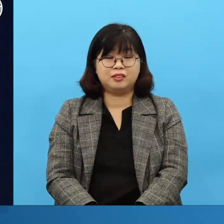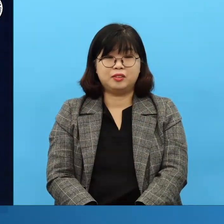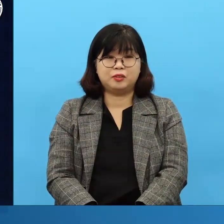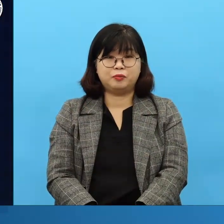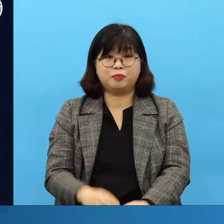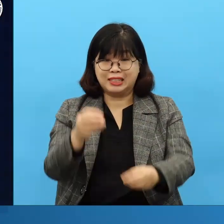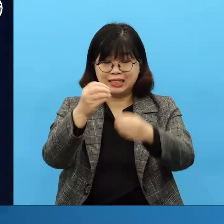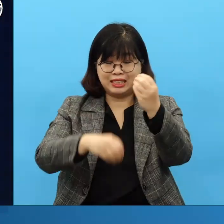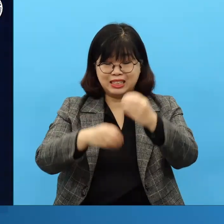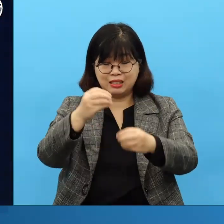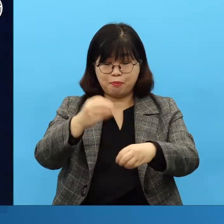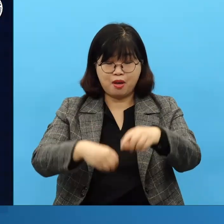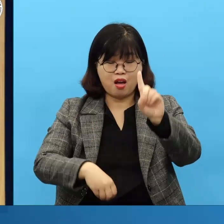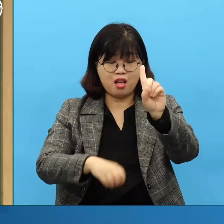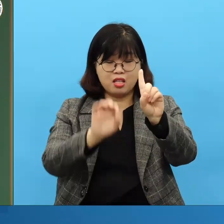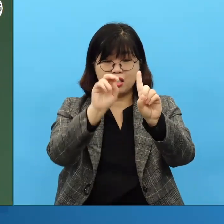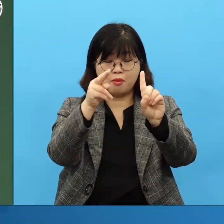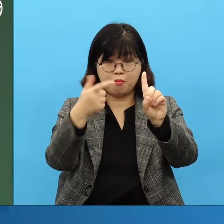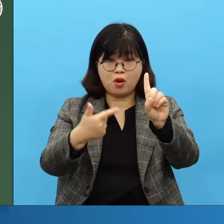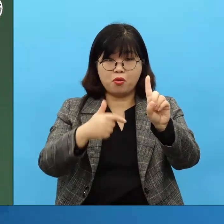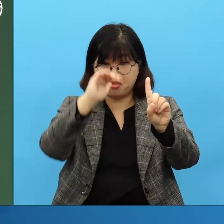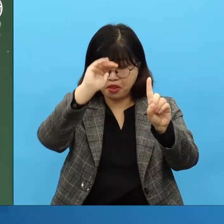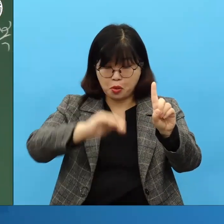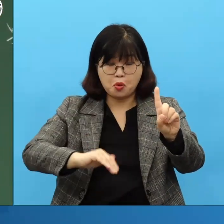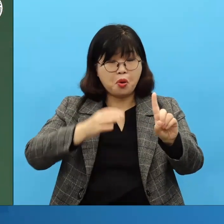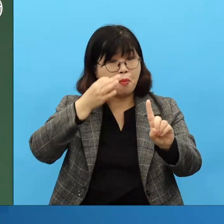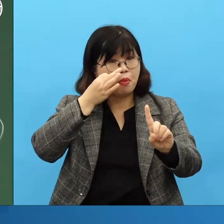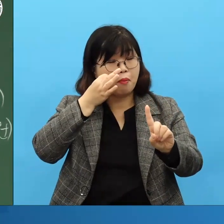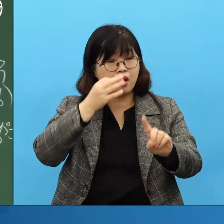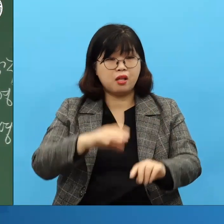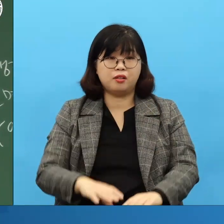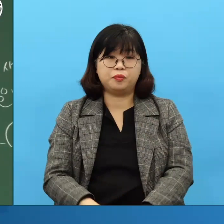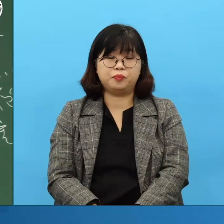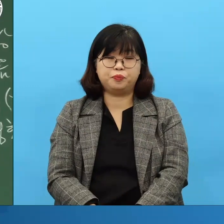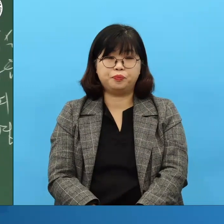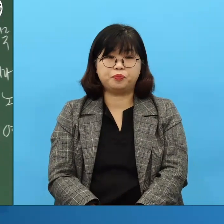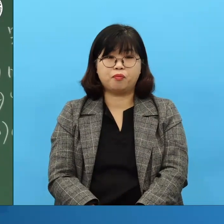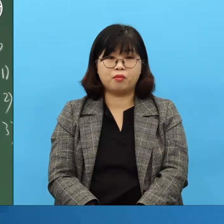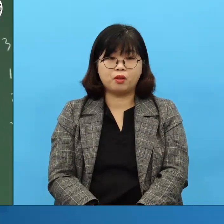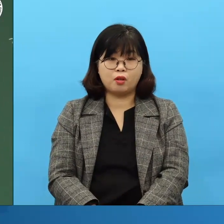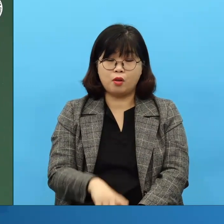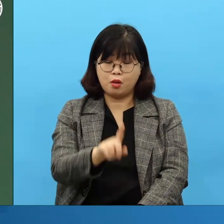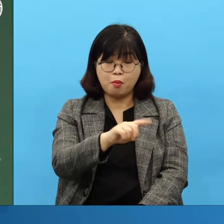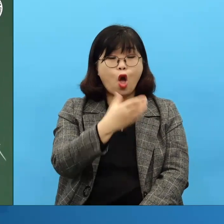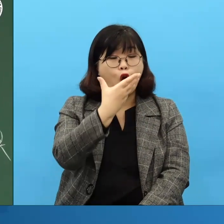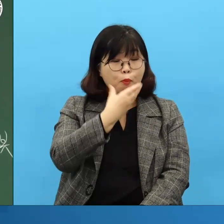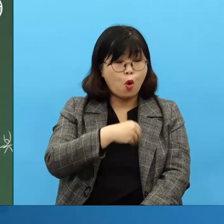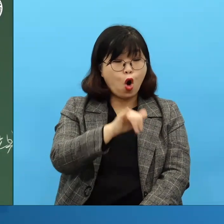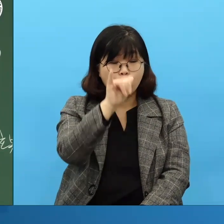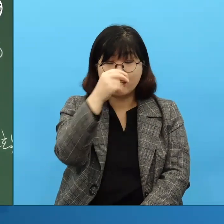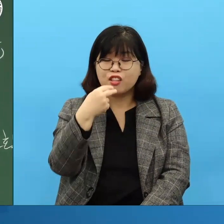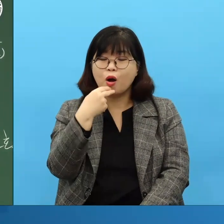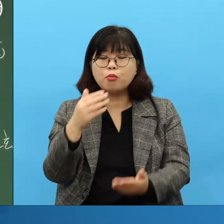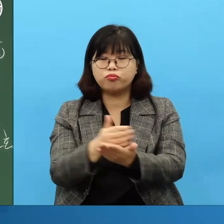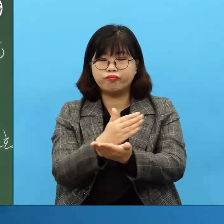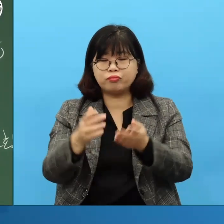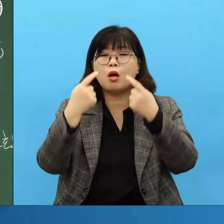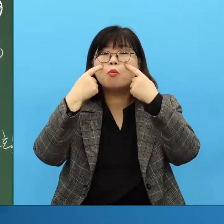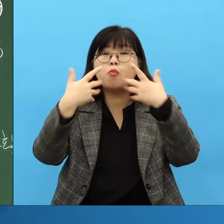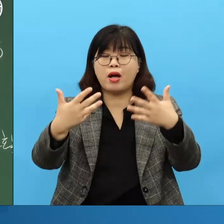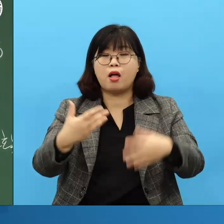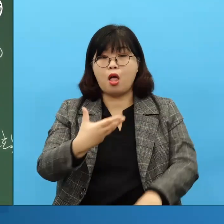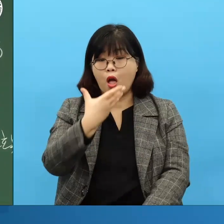seat of mockers. 그 반대로 말을 바꿔볼 수 있습니다. And conversely then, 복이 없는 사람은 악인의